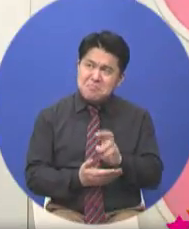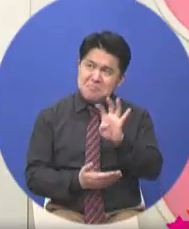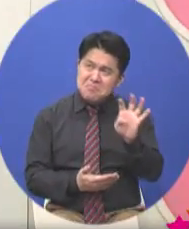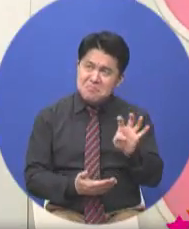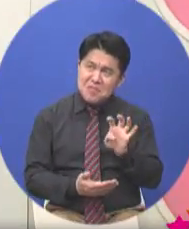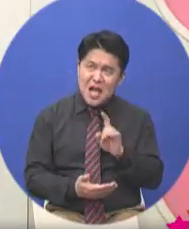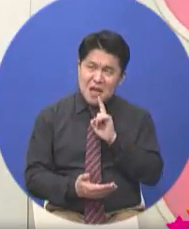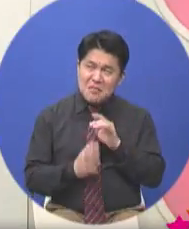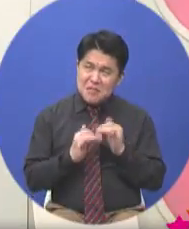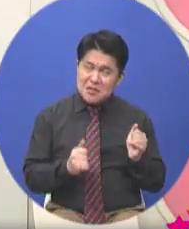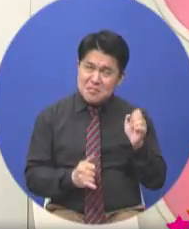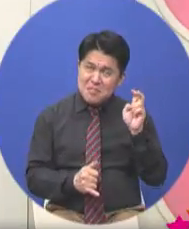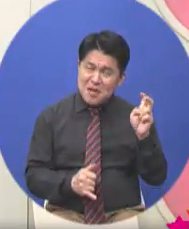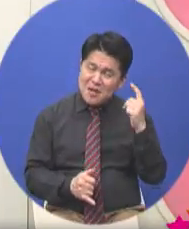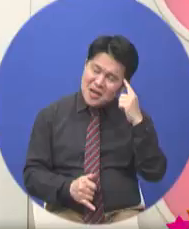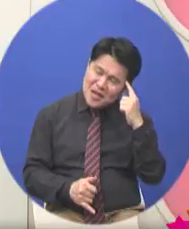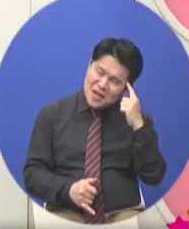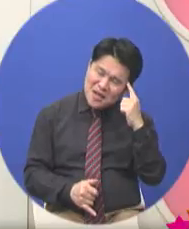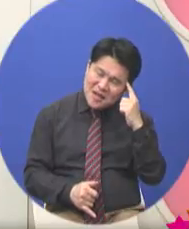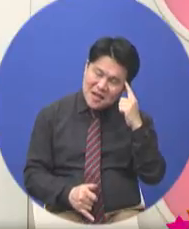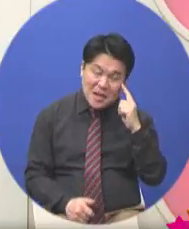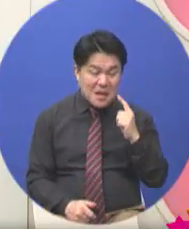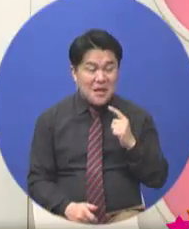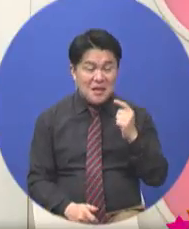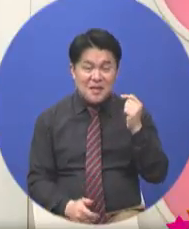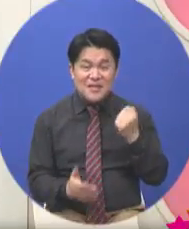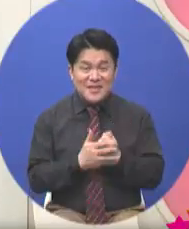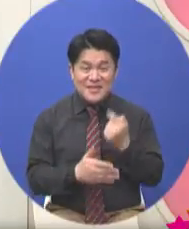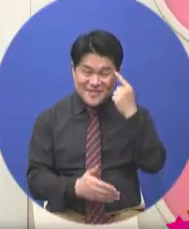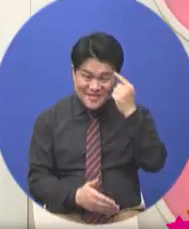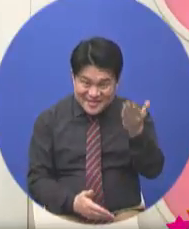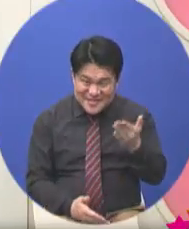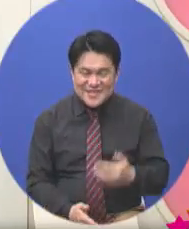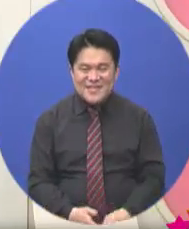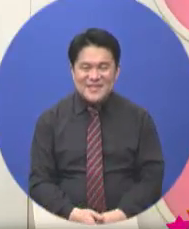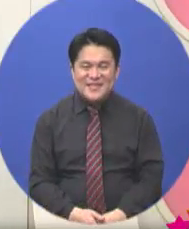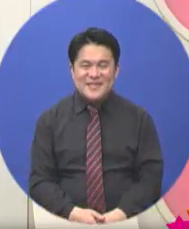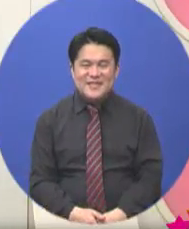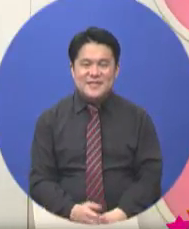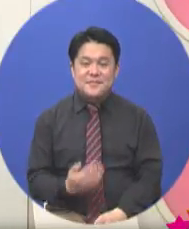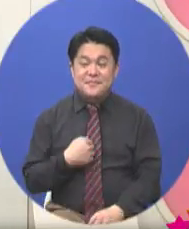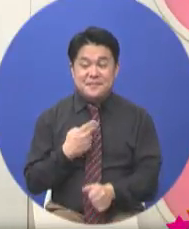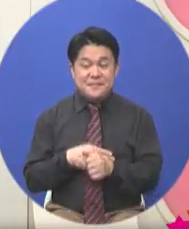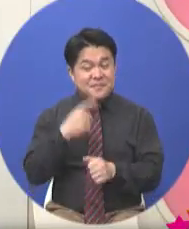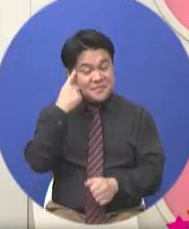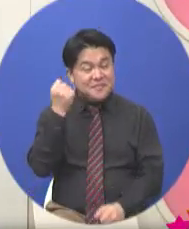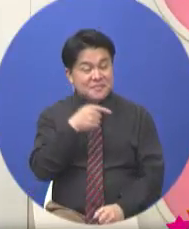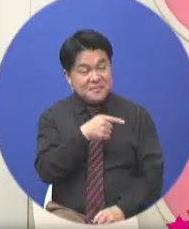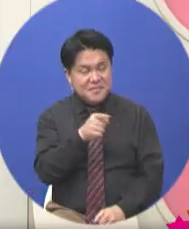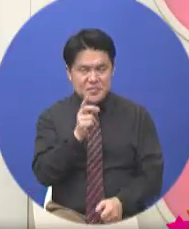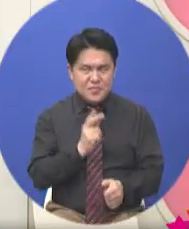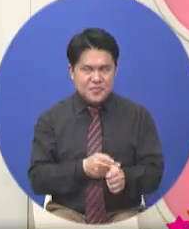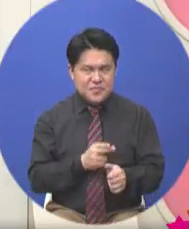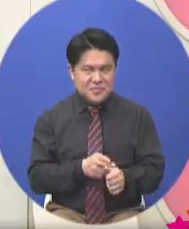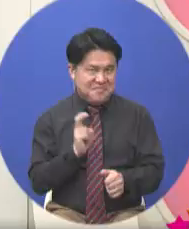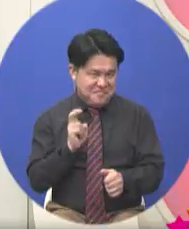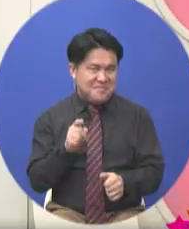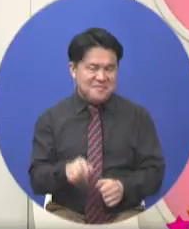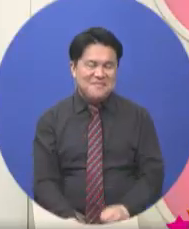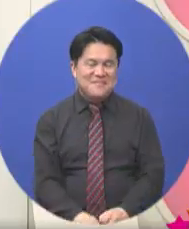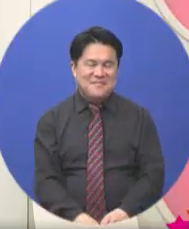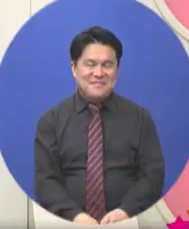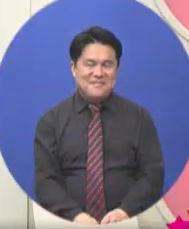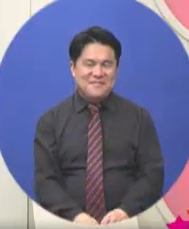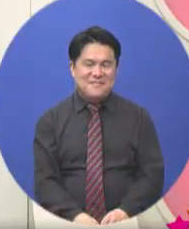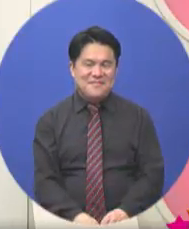이런 말하는 쪽에 계신 분이 아닌가 아니, 그렇게 생각을 했어요. 예. 저는 선생님, 교사 네. 하셨을